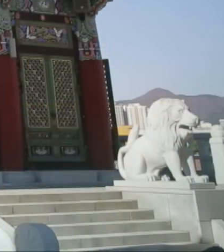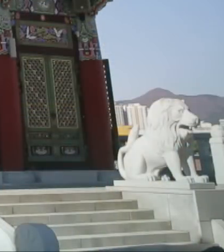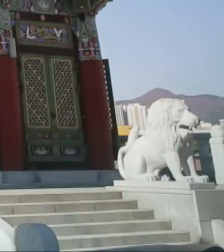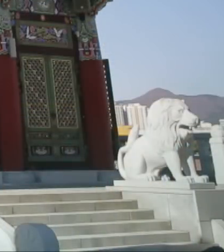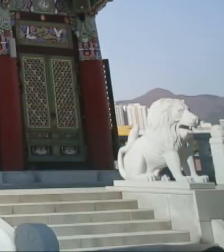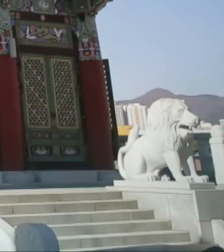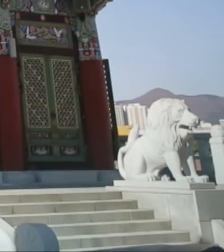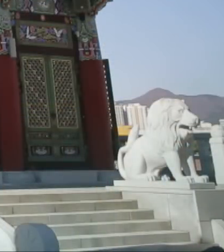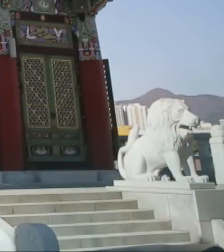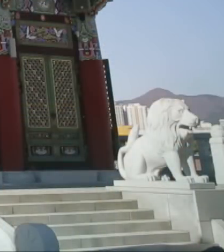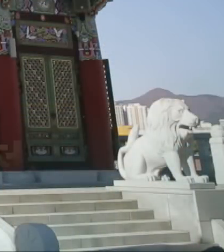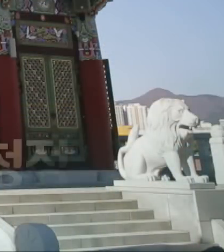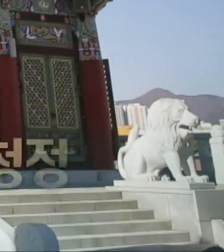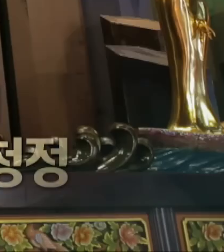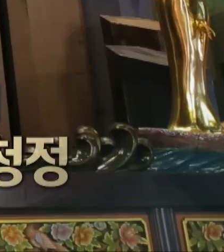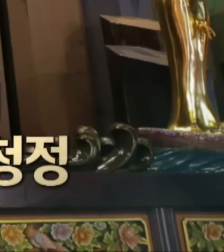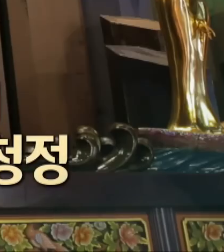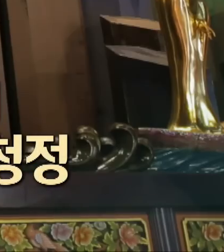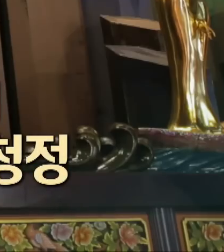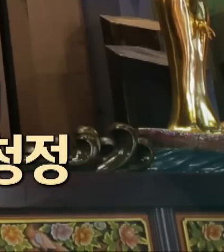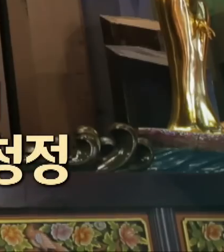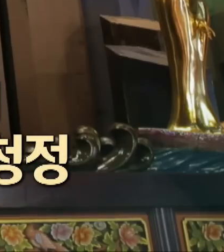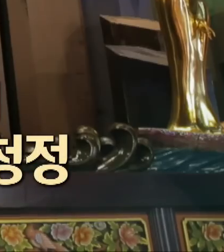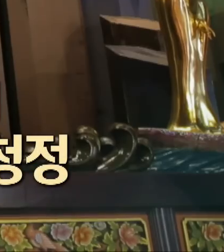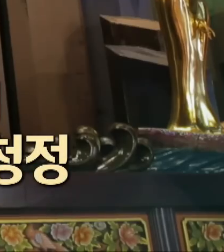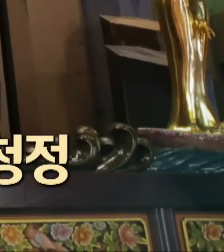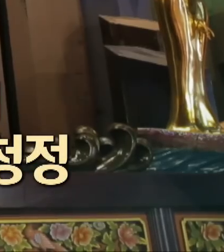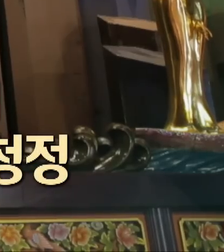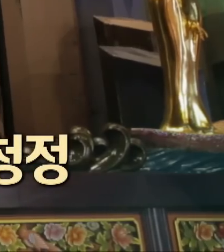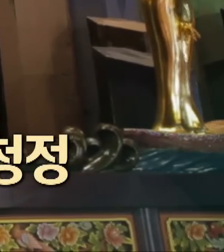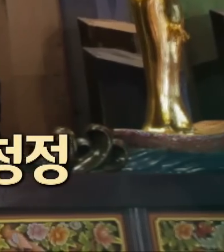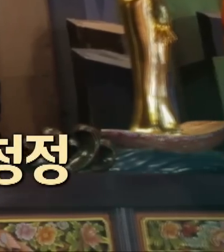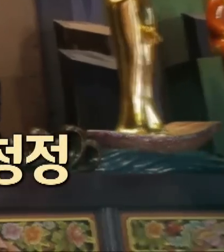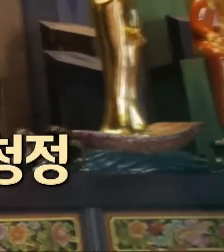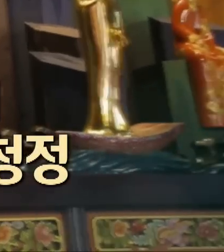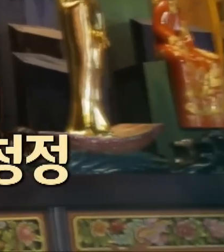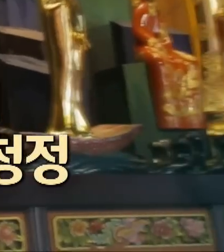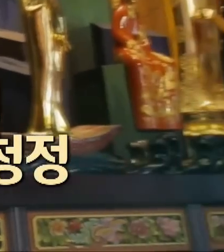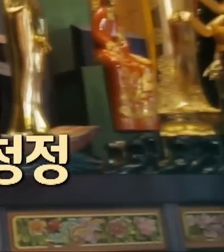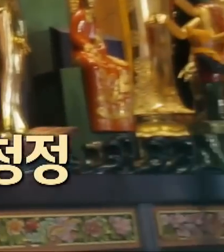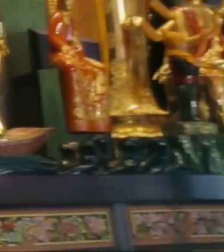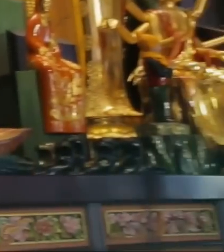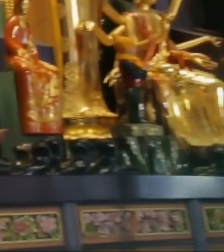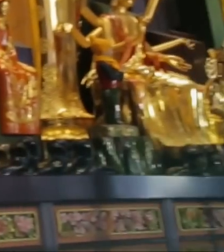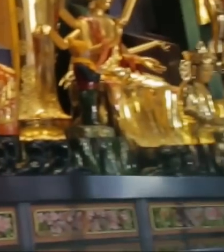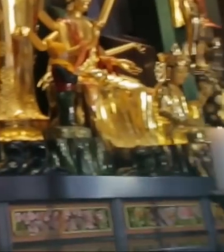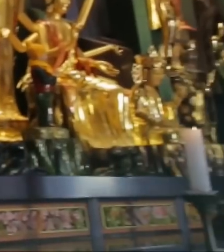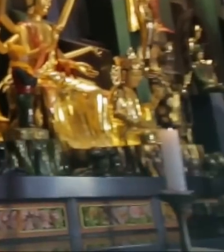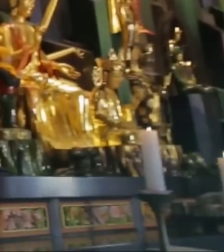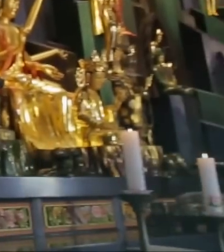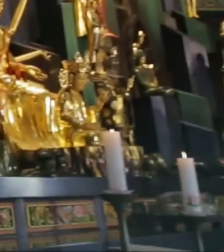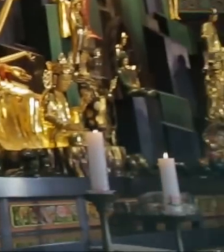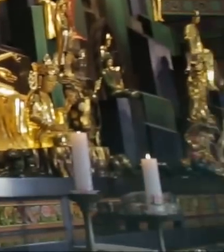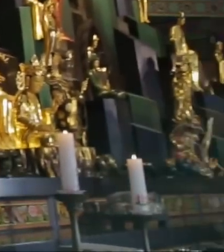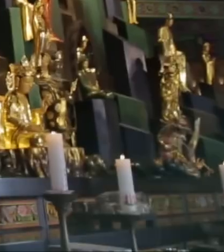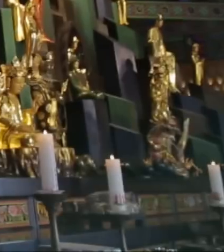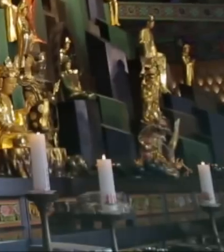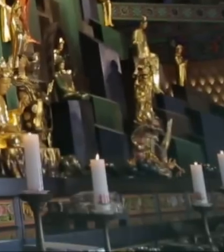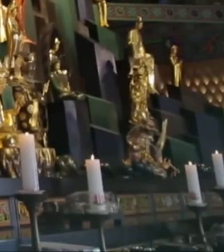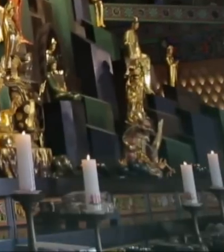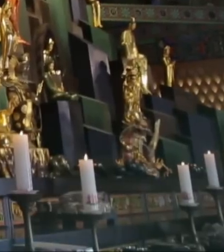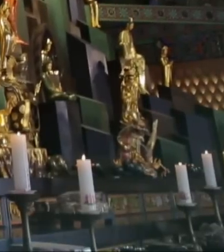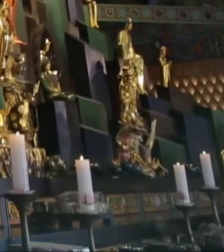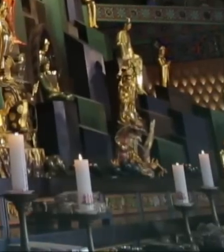부처님의 말씀을 배우니까 구업이 청정해집니다 그리고 뭔가 입이 하나가 되었으니